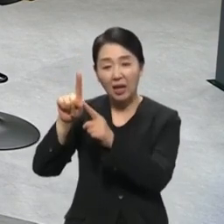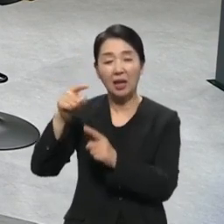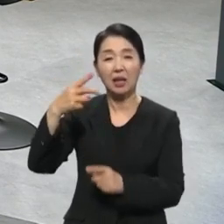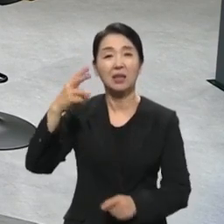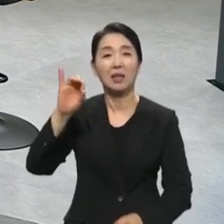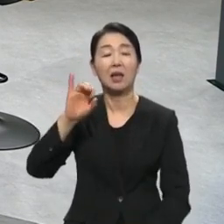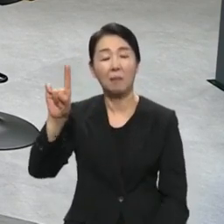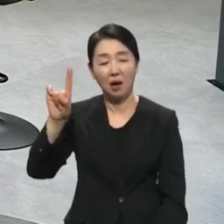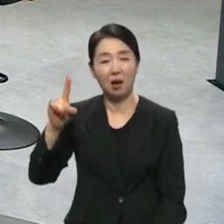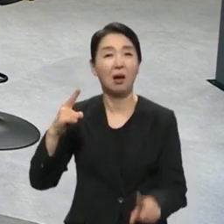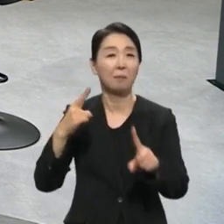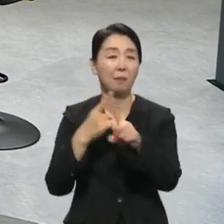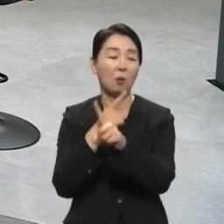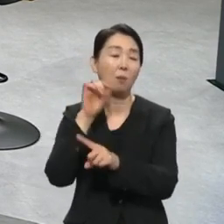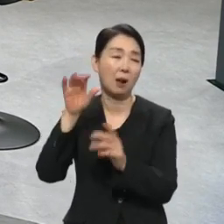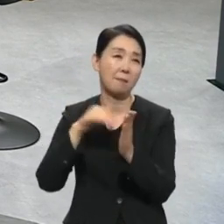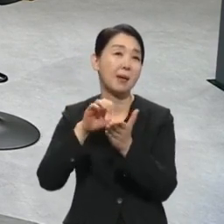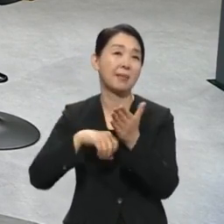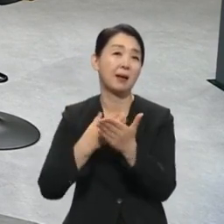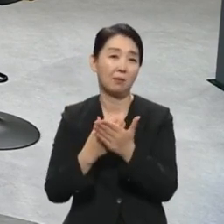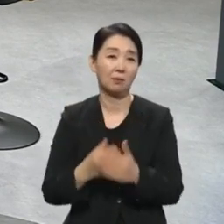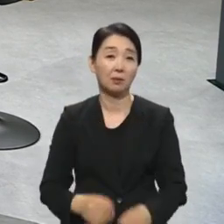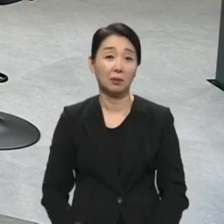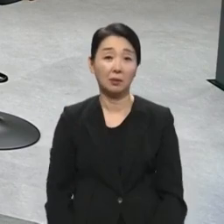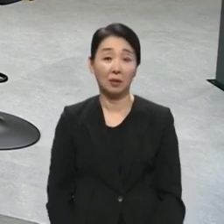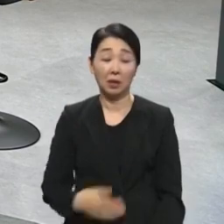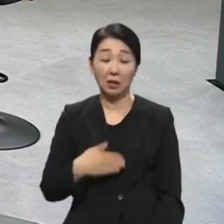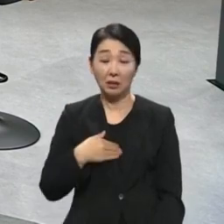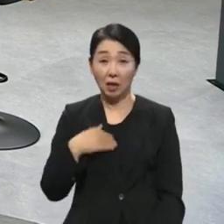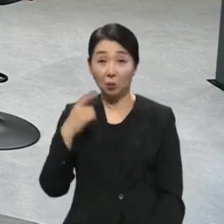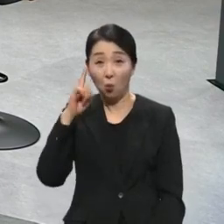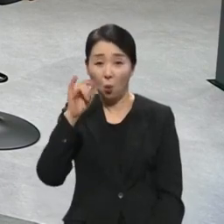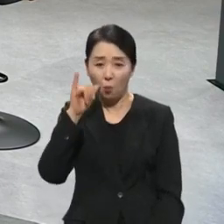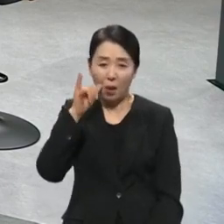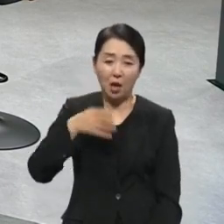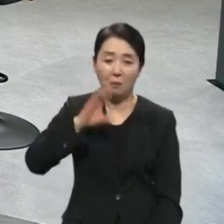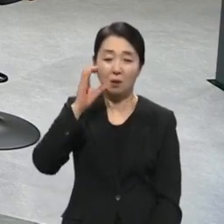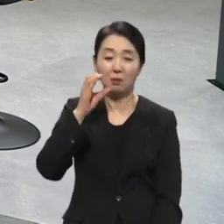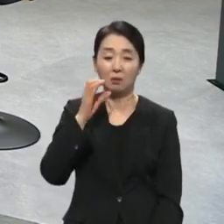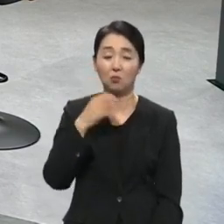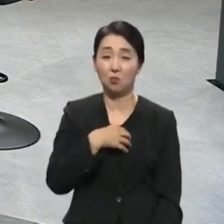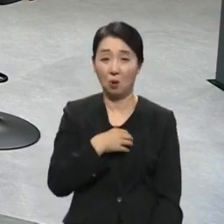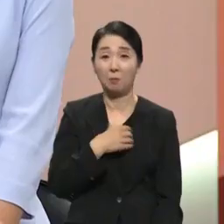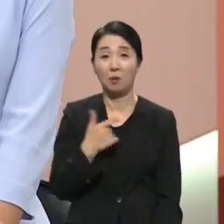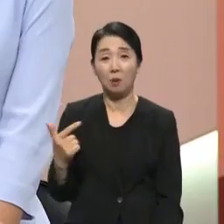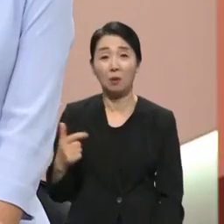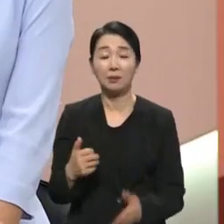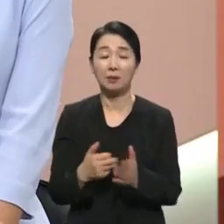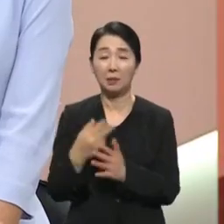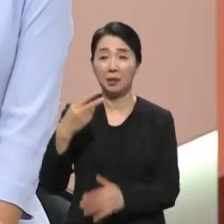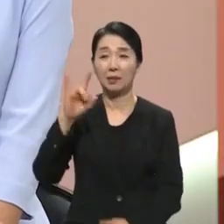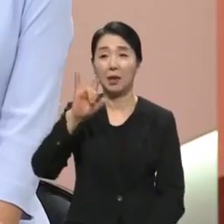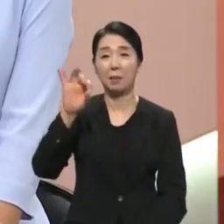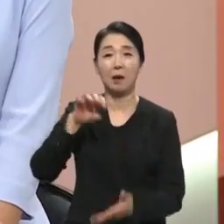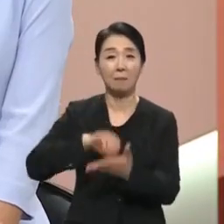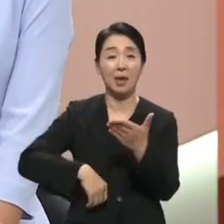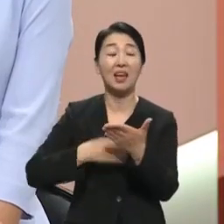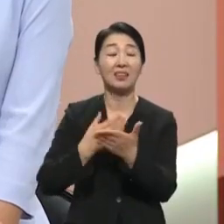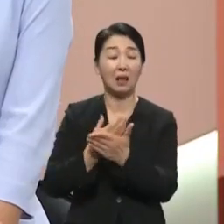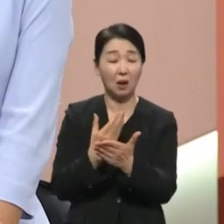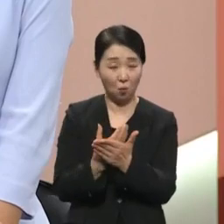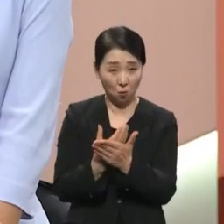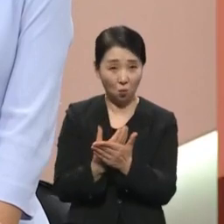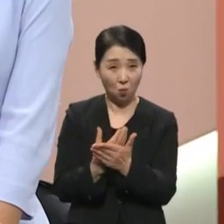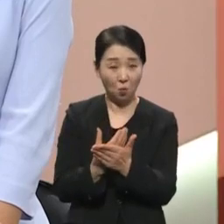요것만 이제 바꿔서 많이 이야기를 한다고 해요 나도 모르게 대마를 혹시 섭취할 수 있으니까 이제 대마를 빼달라 이런 이제